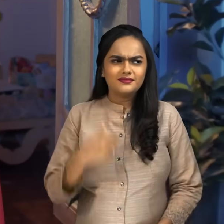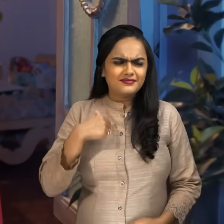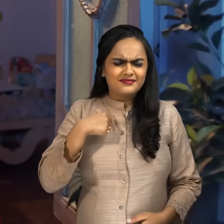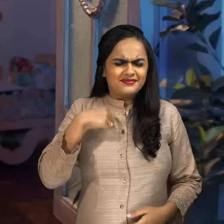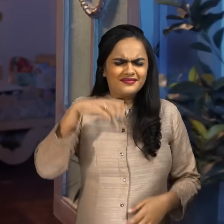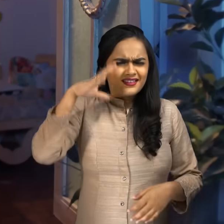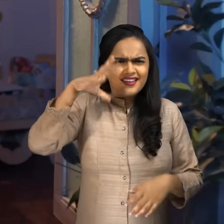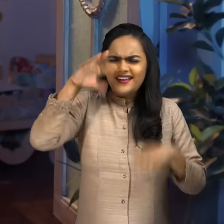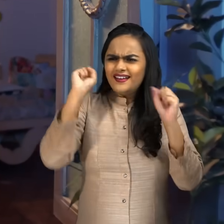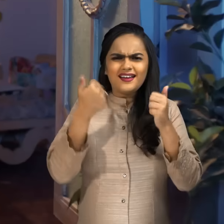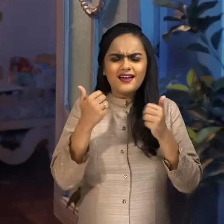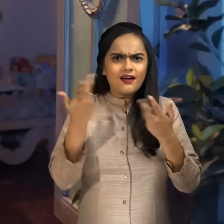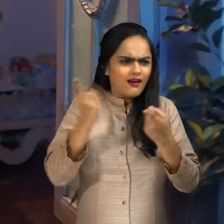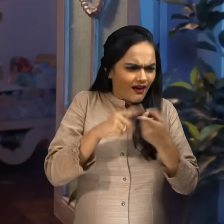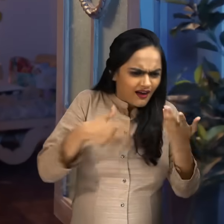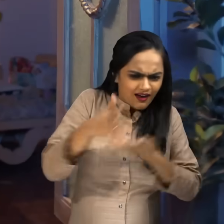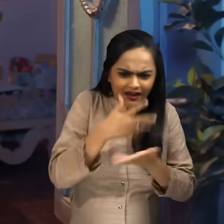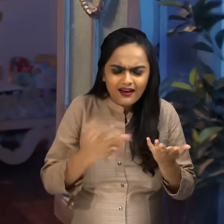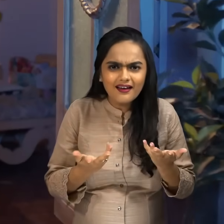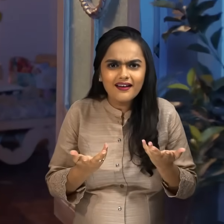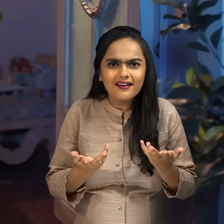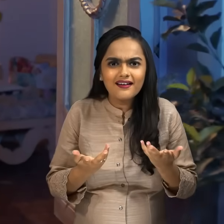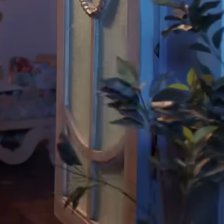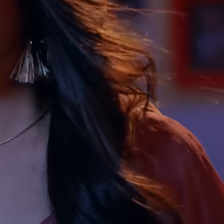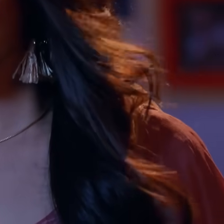मुझे तो कुछ समझ ही नहीं आ रहा है कि ये सब क्या हो रहा है।